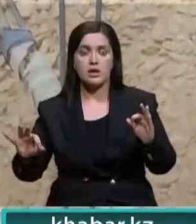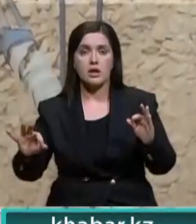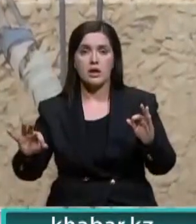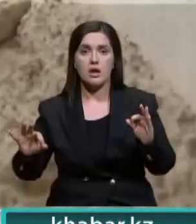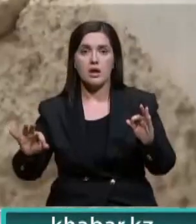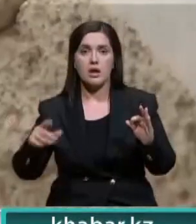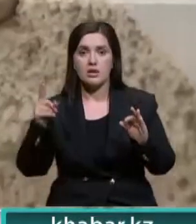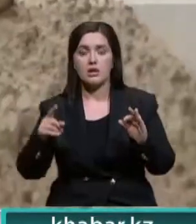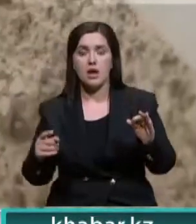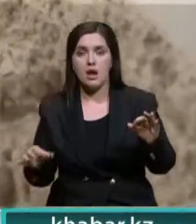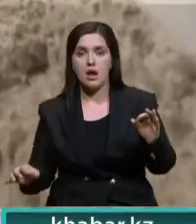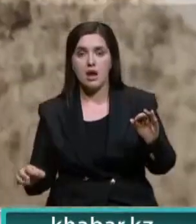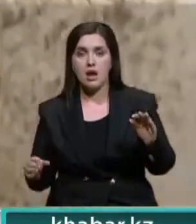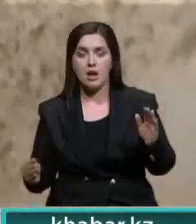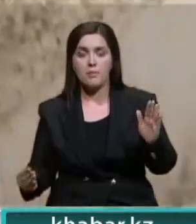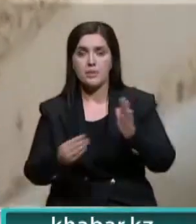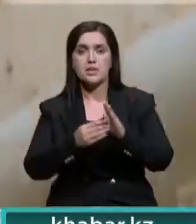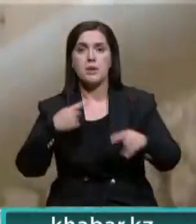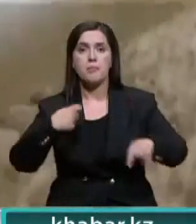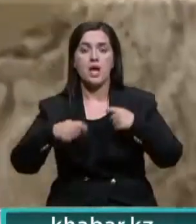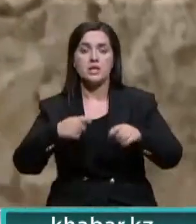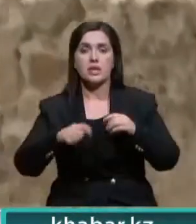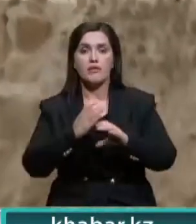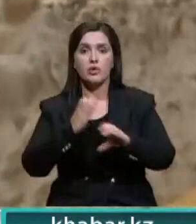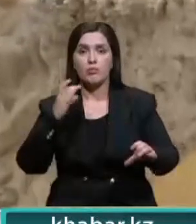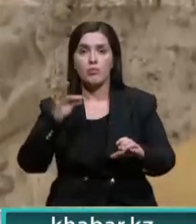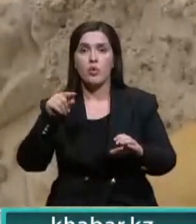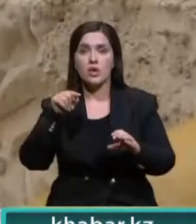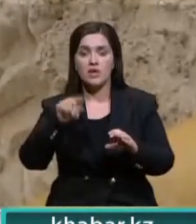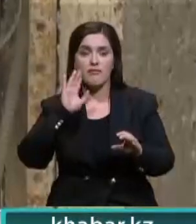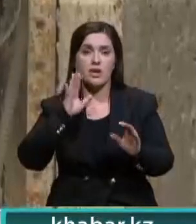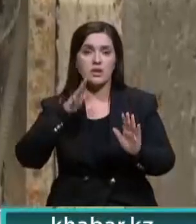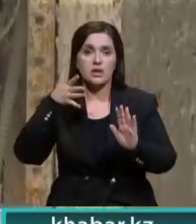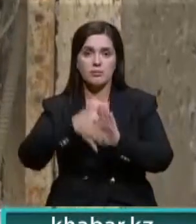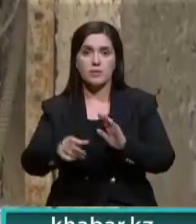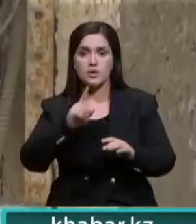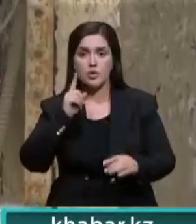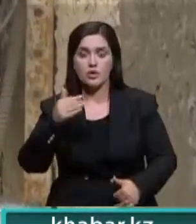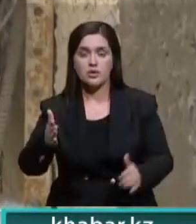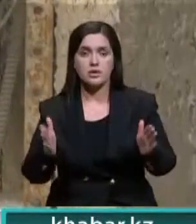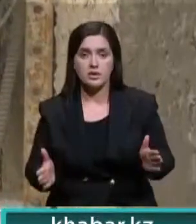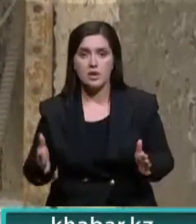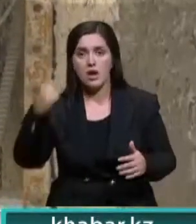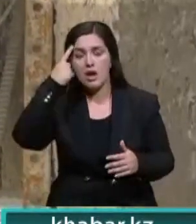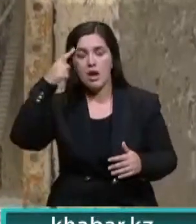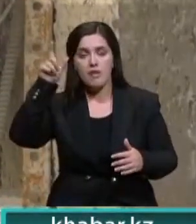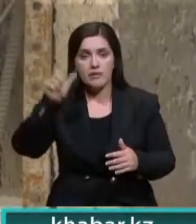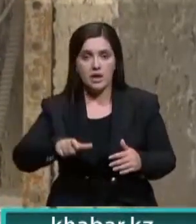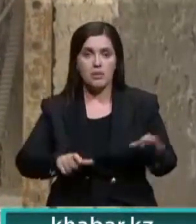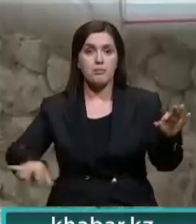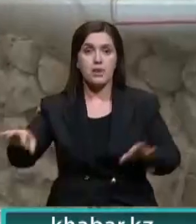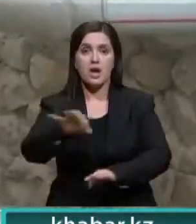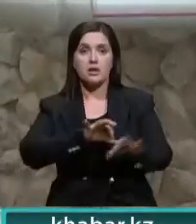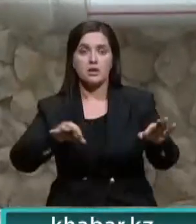мужчина подвел и подсоединил пластиковые трубы. По ним вода стекает вот в эту зеленую цистерну. Автор проекта признался,